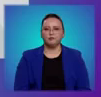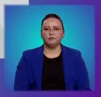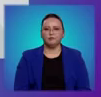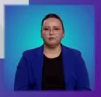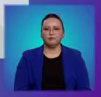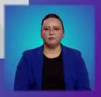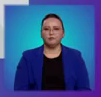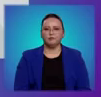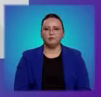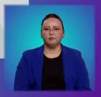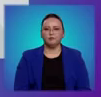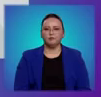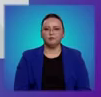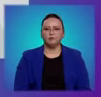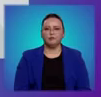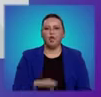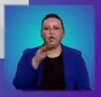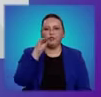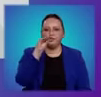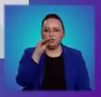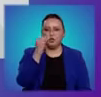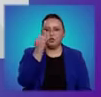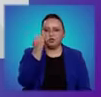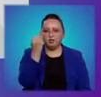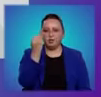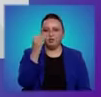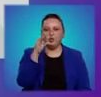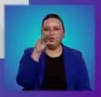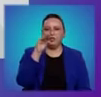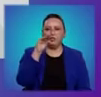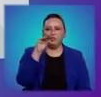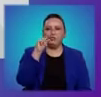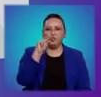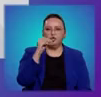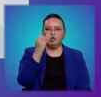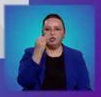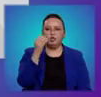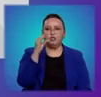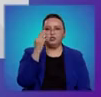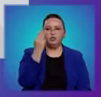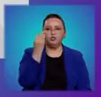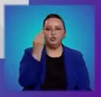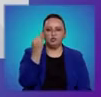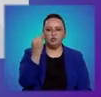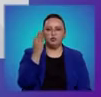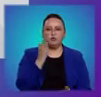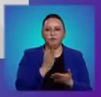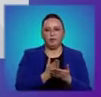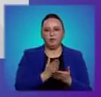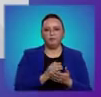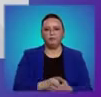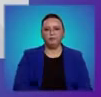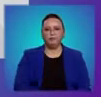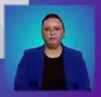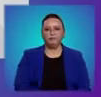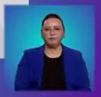нэ. За мэдээж Ч-ийн Ч-ч шин дараа И тохиолдох үгс бол тодорхой. Жирэм, чимэг, шилэб.